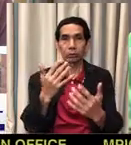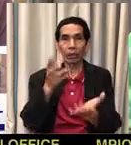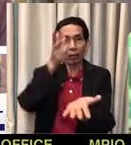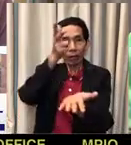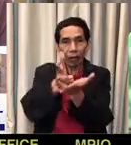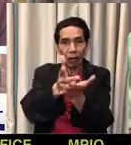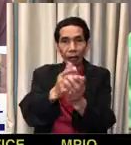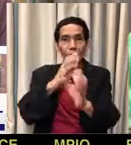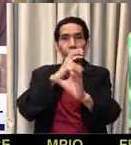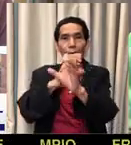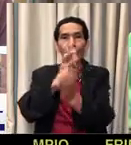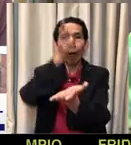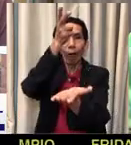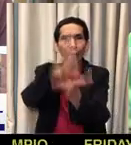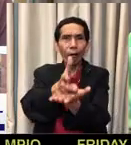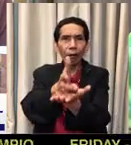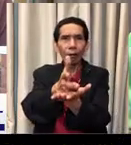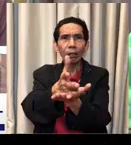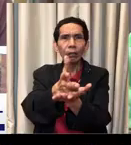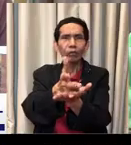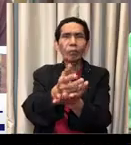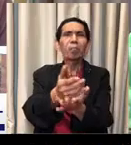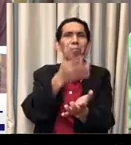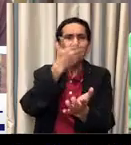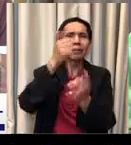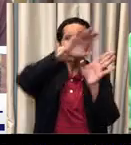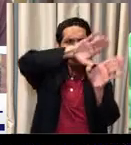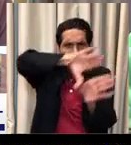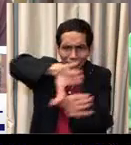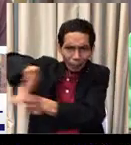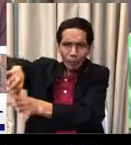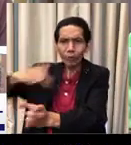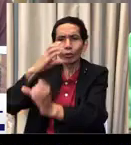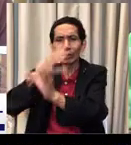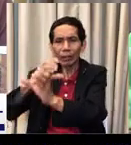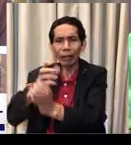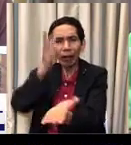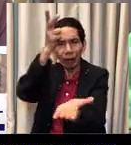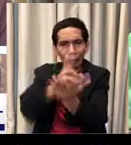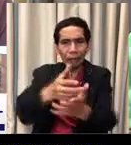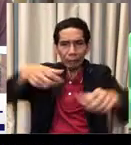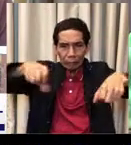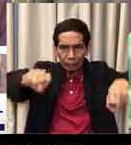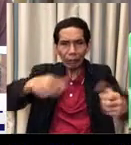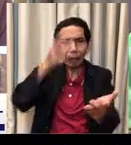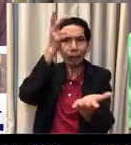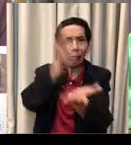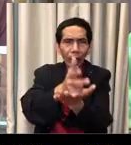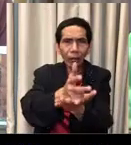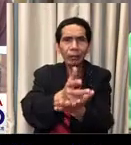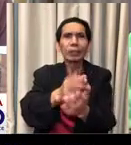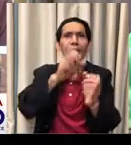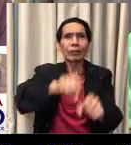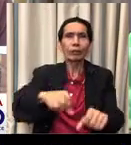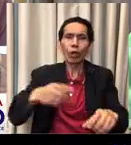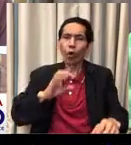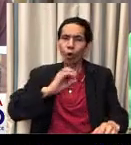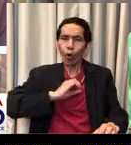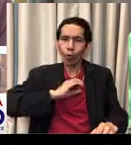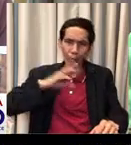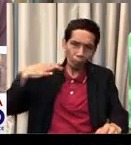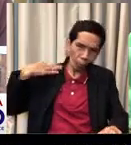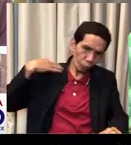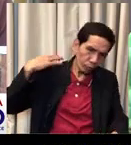Nakaparada kotse mo. O dapat, itabi mo na. Nakaparada tricycle mo. Dapat, nagkukusa ka